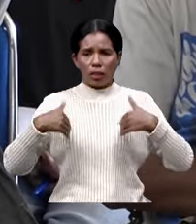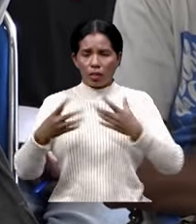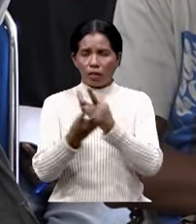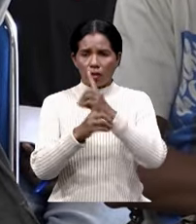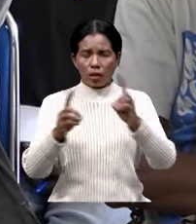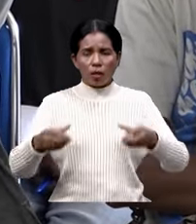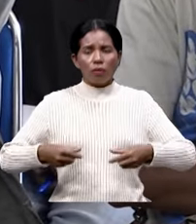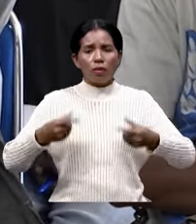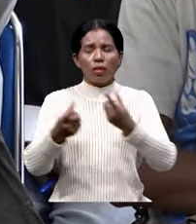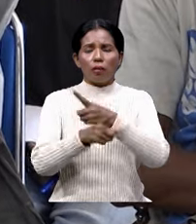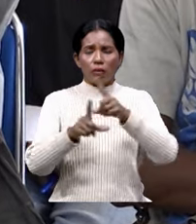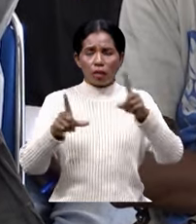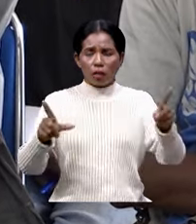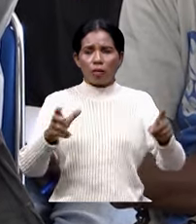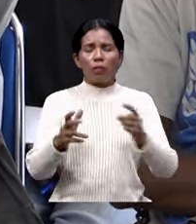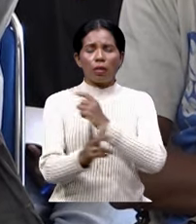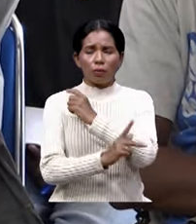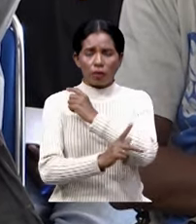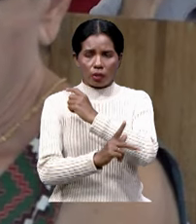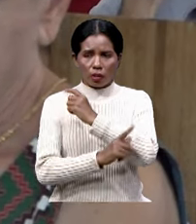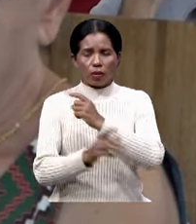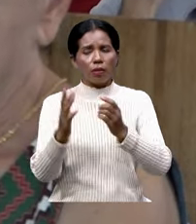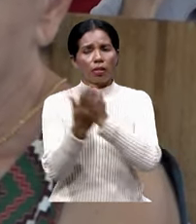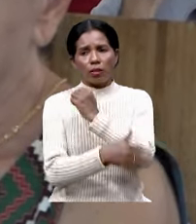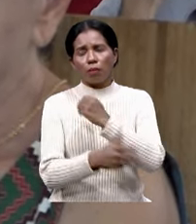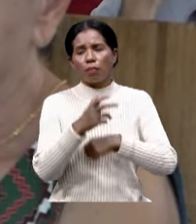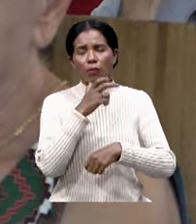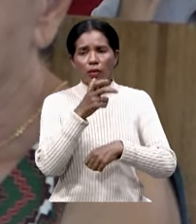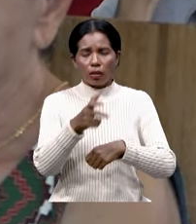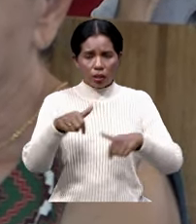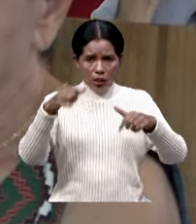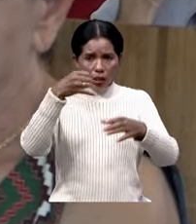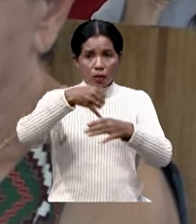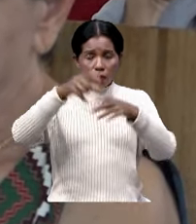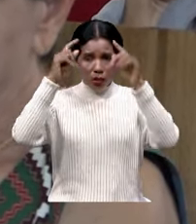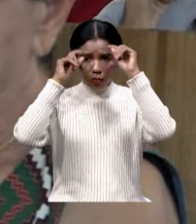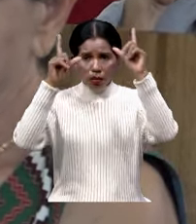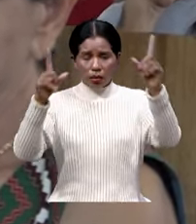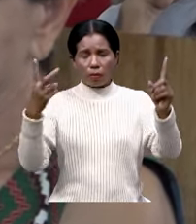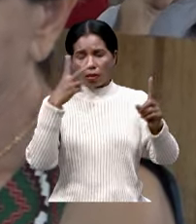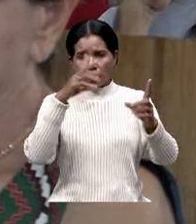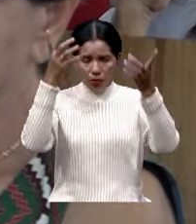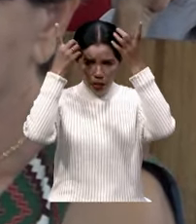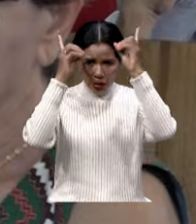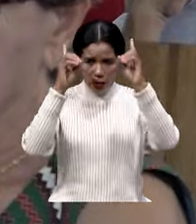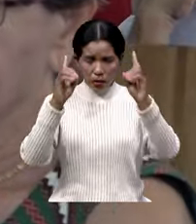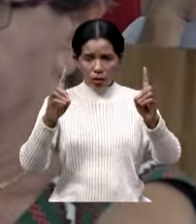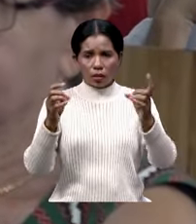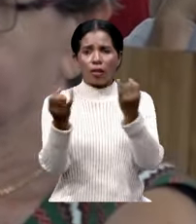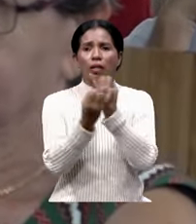fo liberdade ba Portugal, no rai koloni Portugues sira, incluidu Timor Leste, ba autodeterminasau hodi